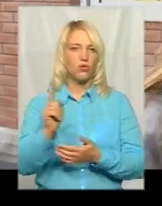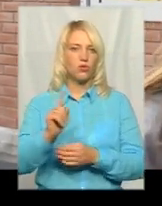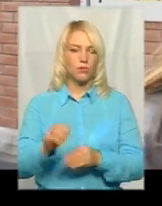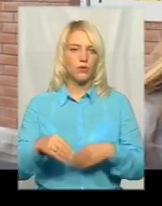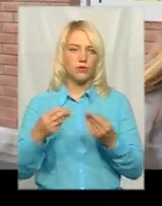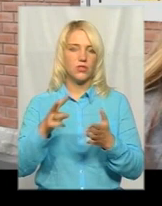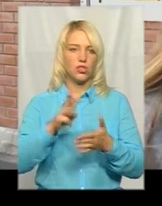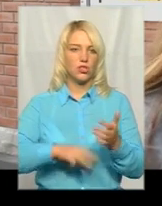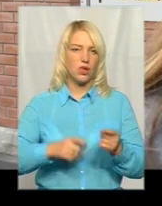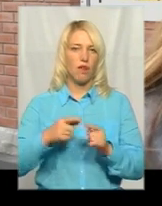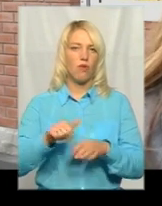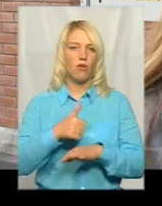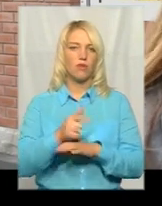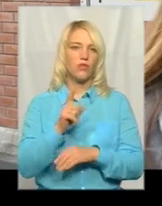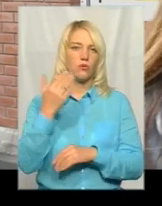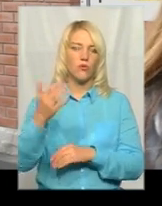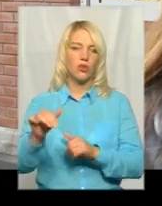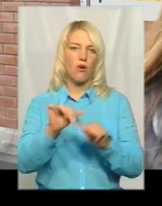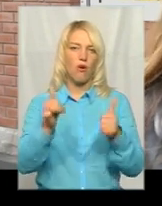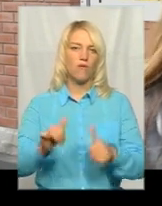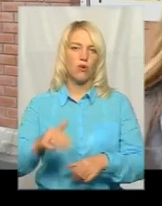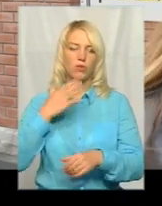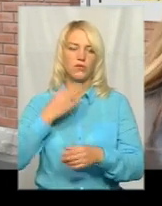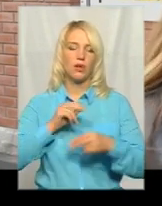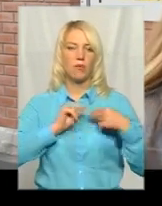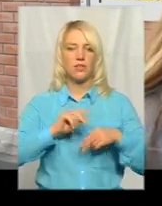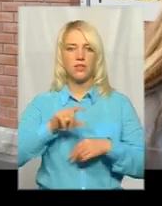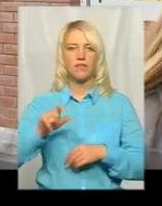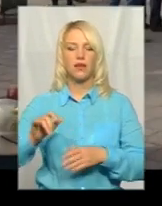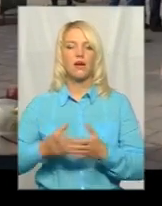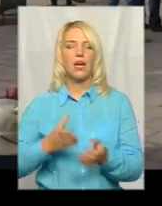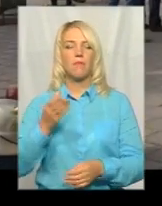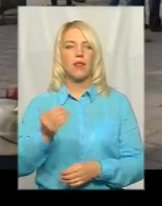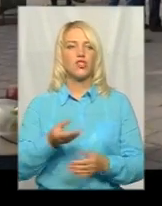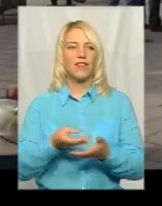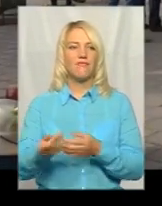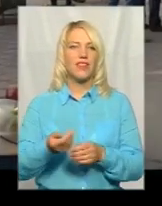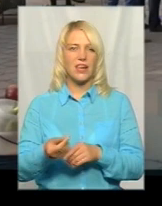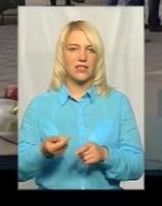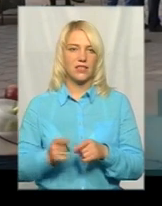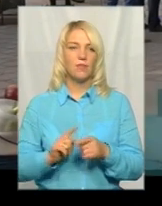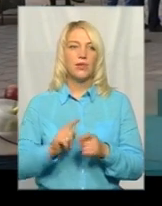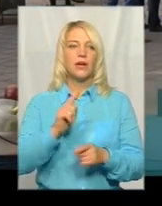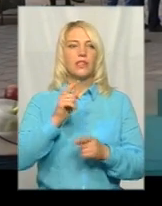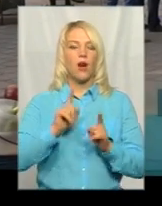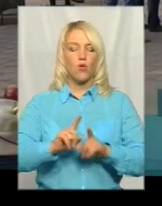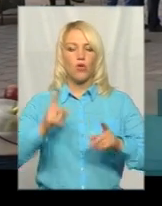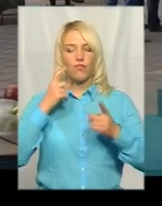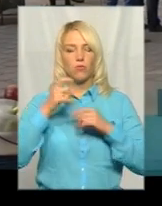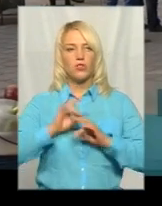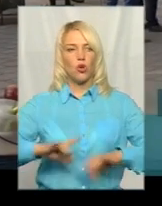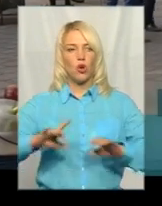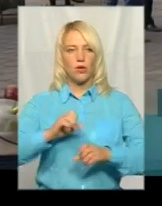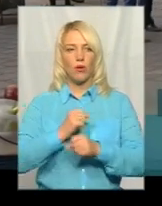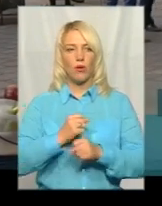роботодавцю. Саме головне, щоб він оформлював своїх працівників, відповідно сплачував за них внески. Таку інформаційно-роз'яснювальну роботу група за